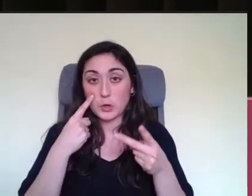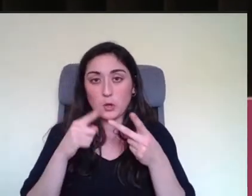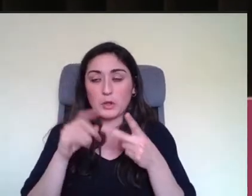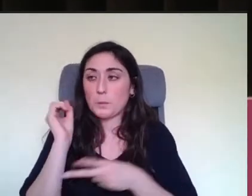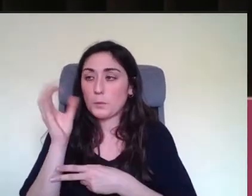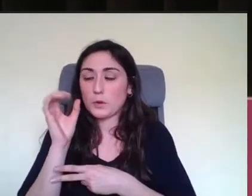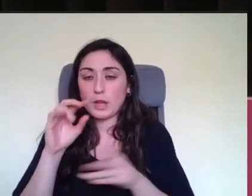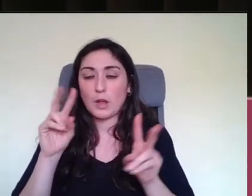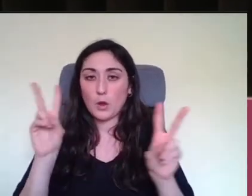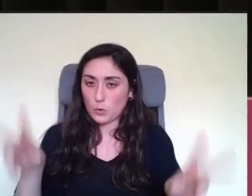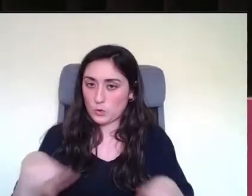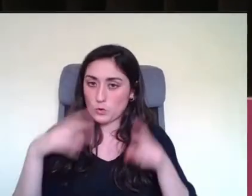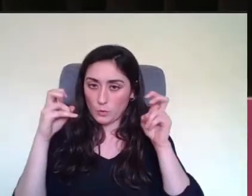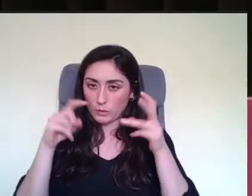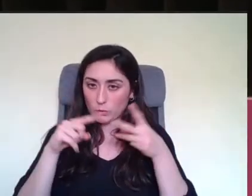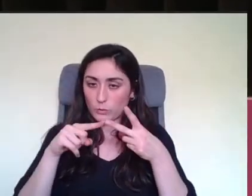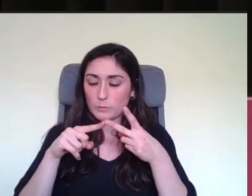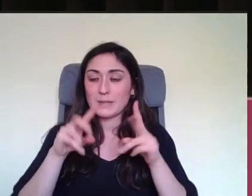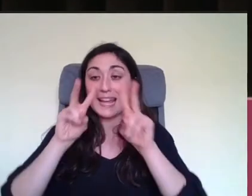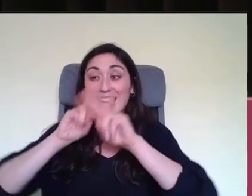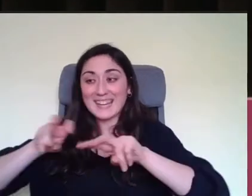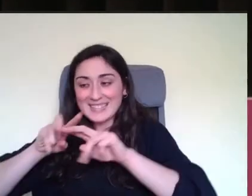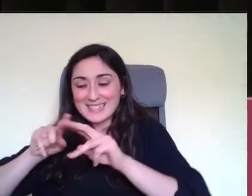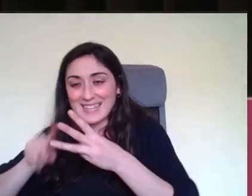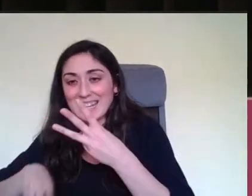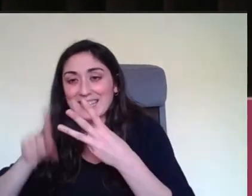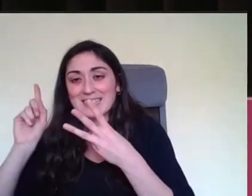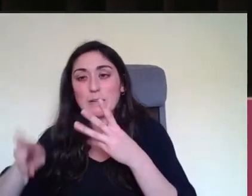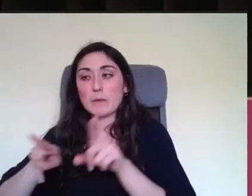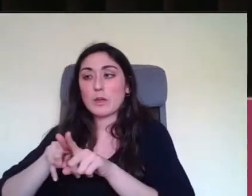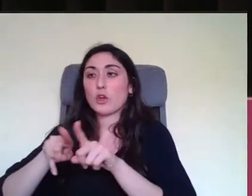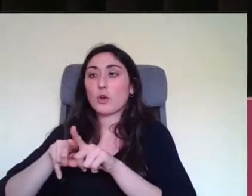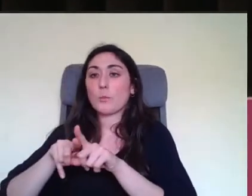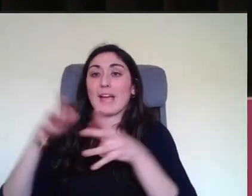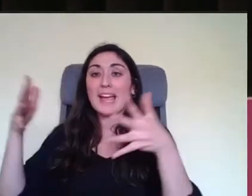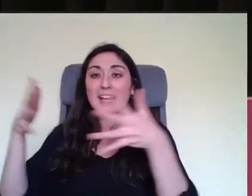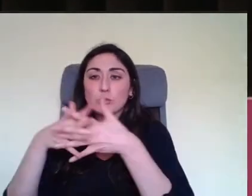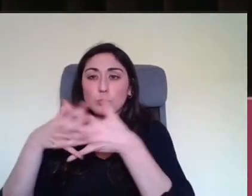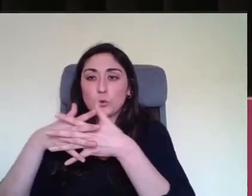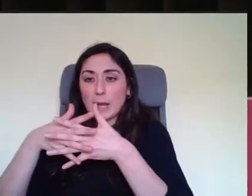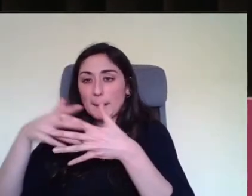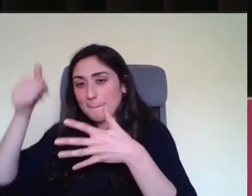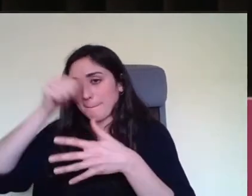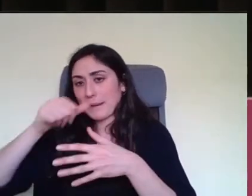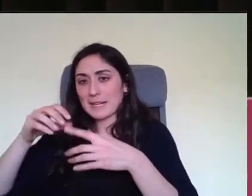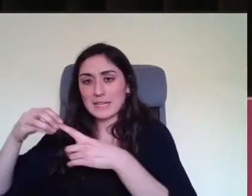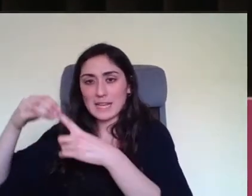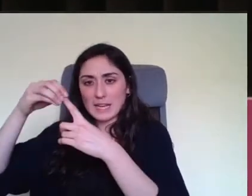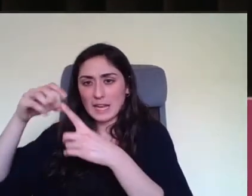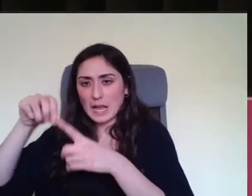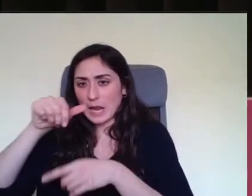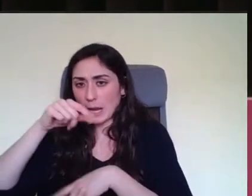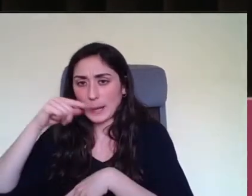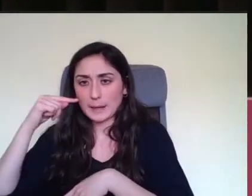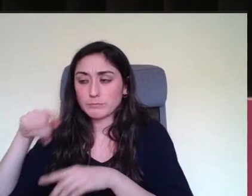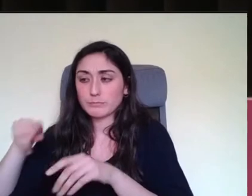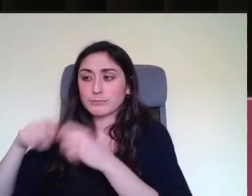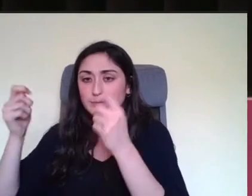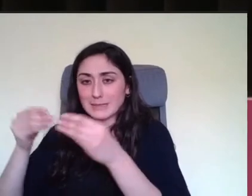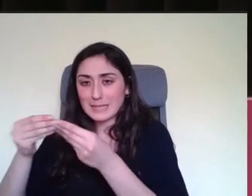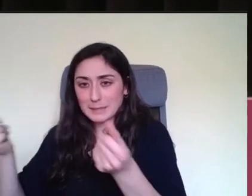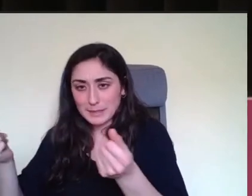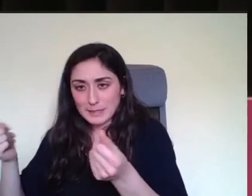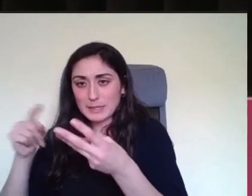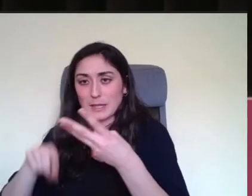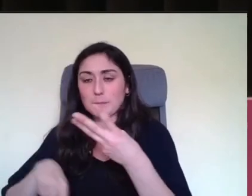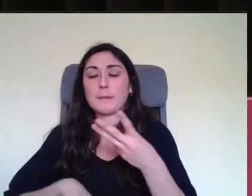i recerques que permetrien eliminar les estructures patriarcals, fomentar l'apoderament i la formació per trencar